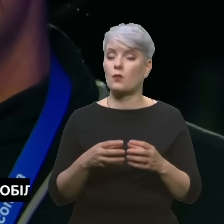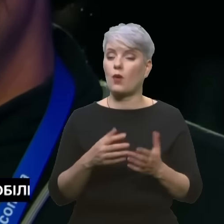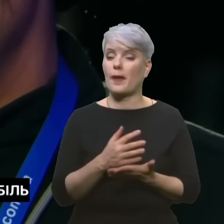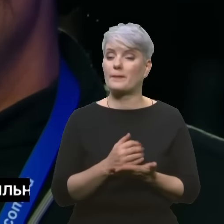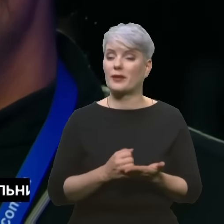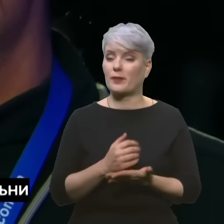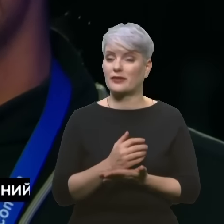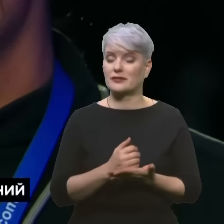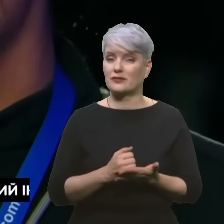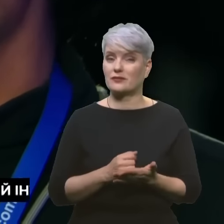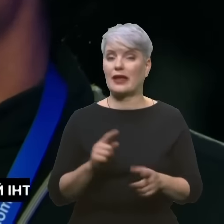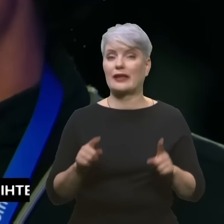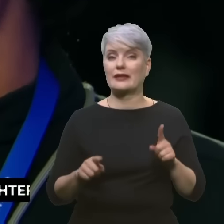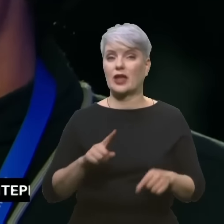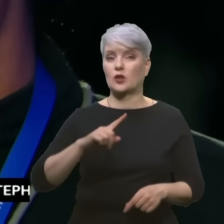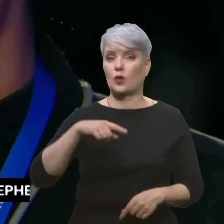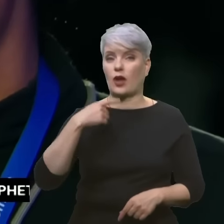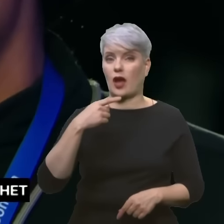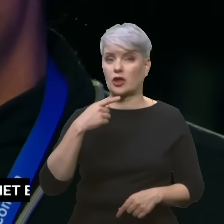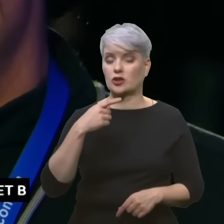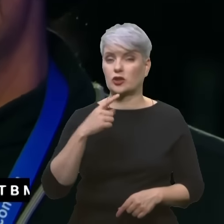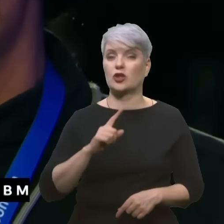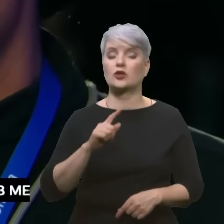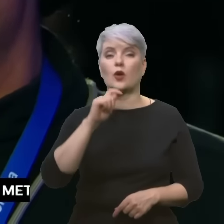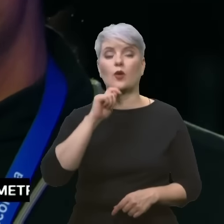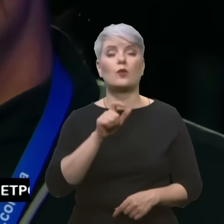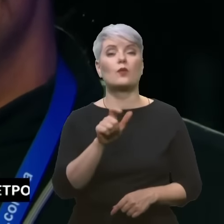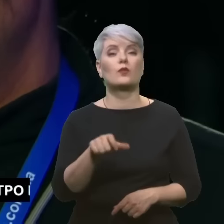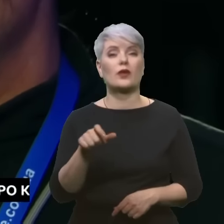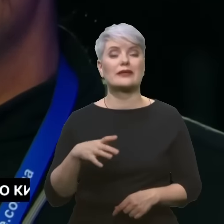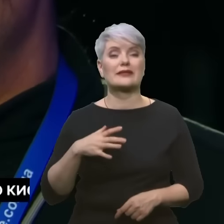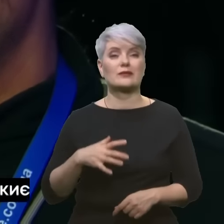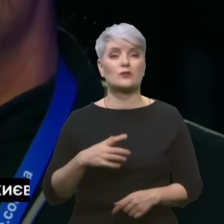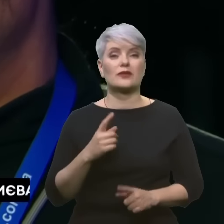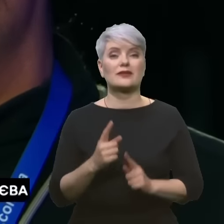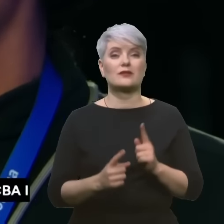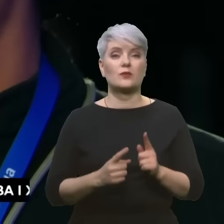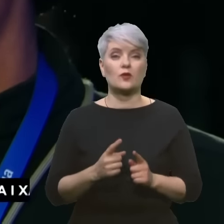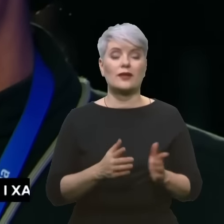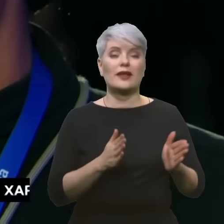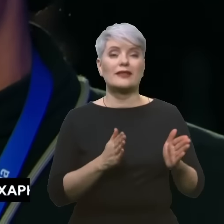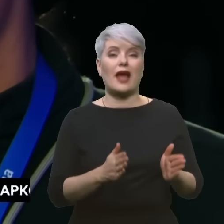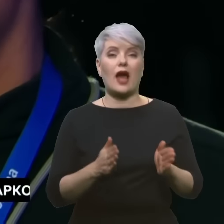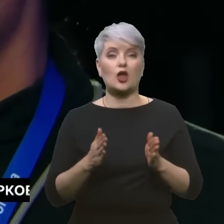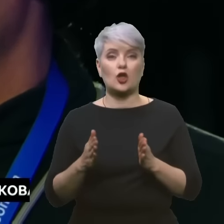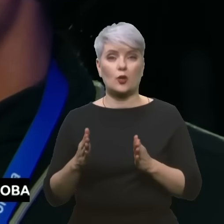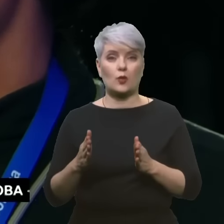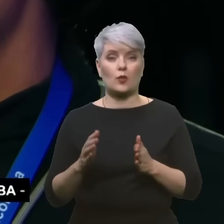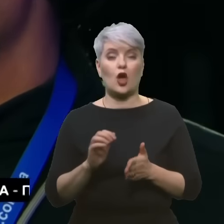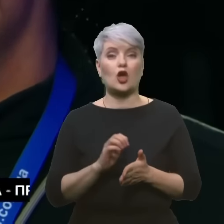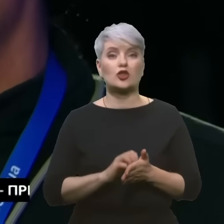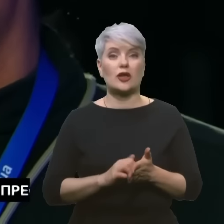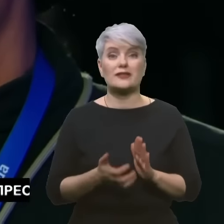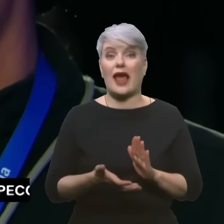боєприпасів. І дехто кажуть, що українці зараз змушені змінювати тактику через